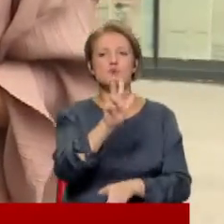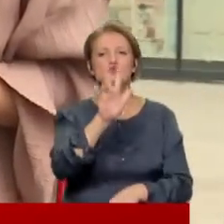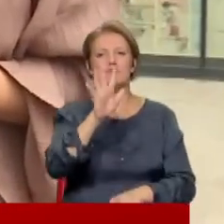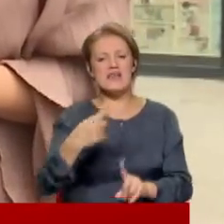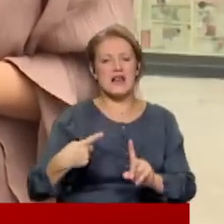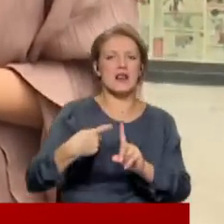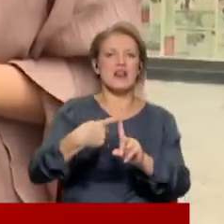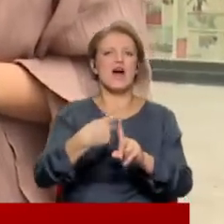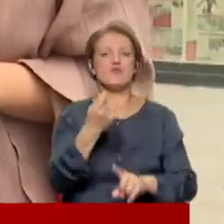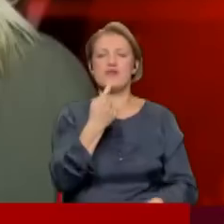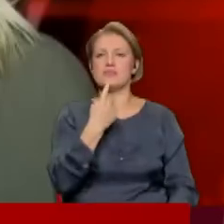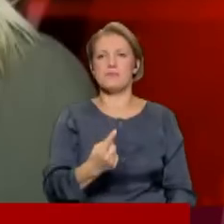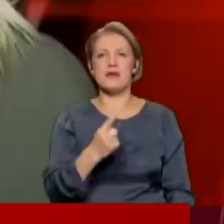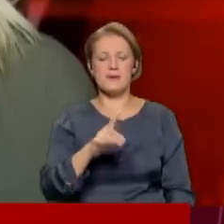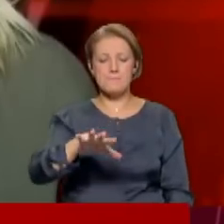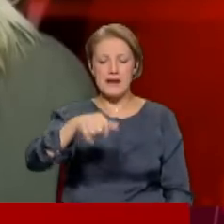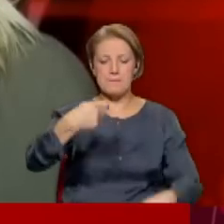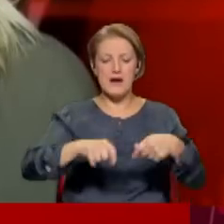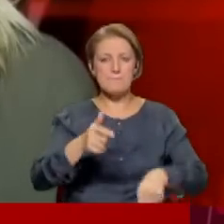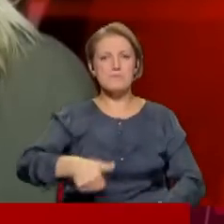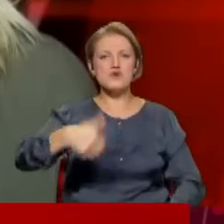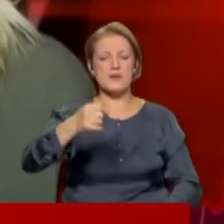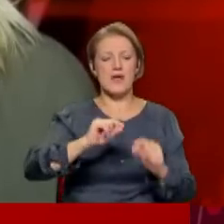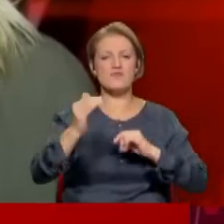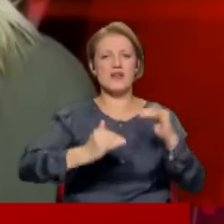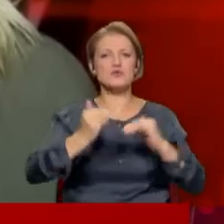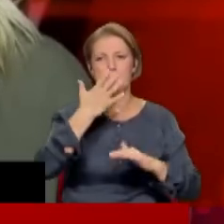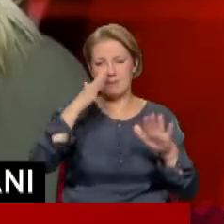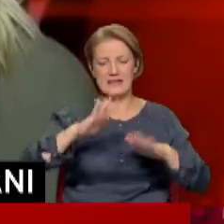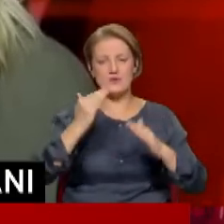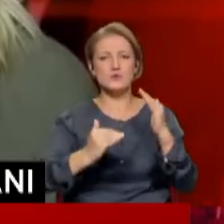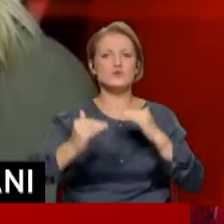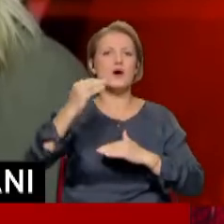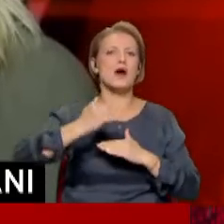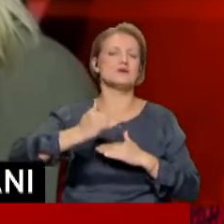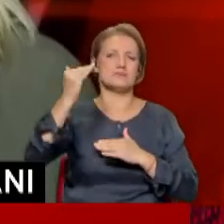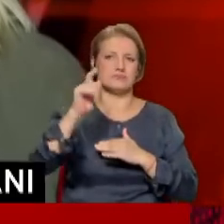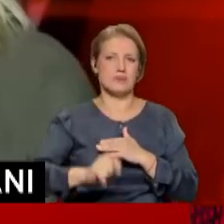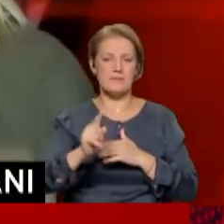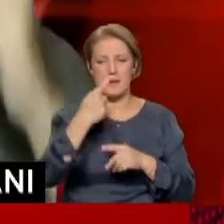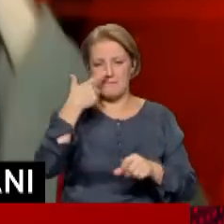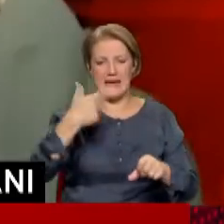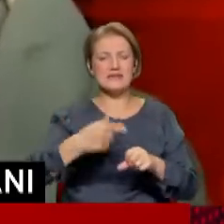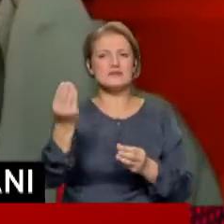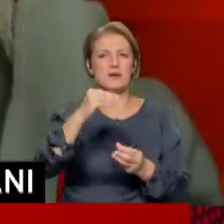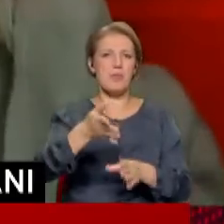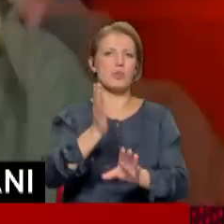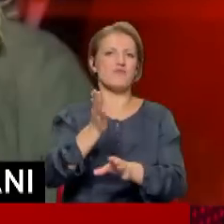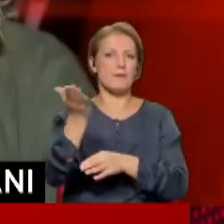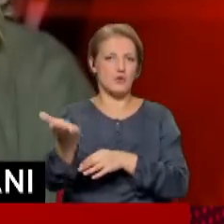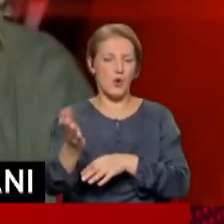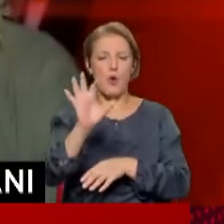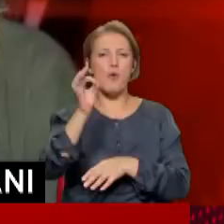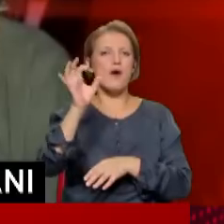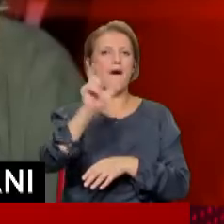%35 ilave ücret demek. Merkez Bankası Başkanımız enflasyon beklentisini yukarı doğru çekti. Akaryakıt artışları da devam ediyor.